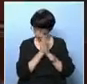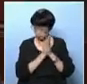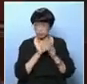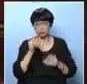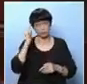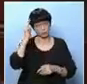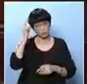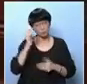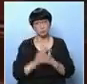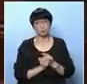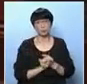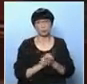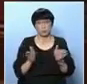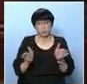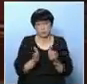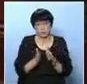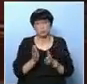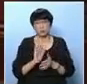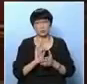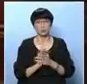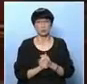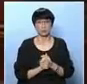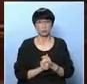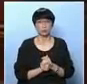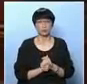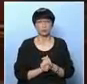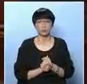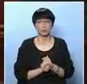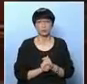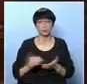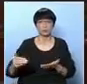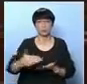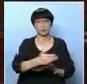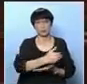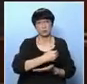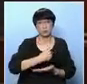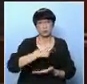唔需要住纳米楼。嗱，收地成日都话